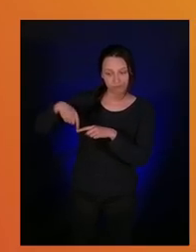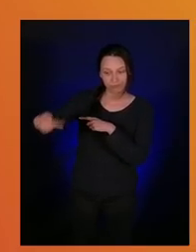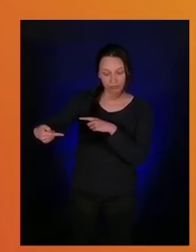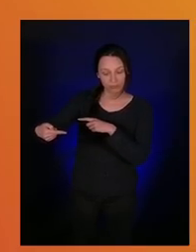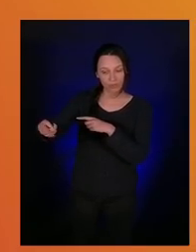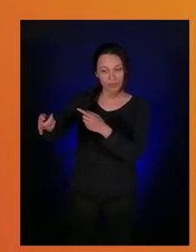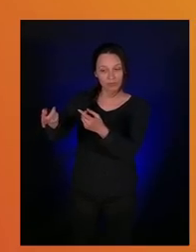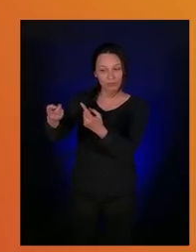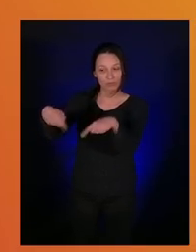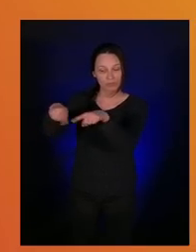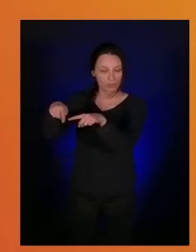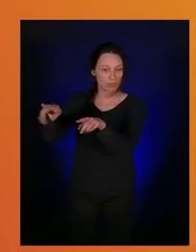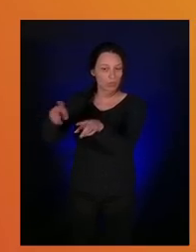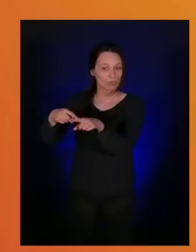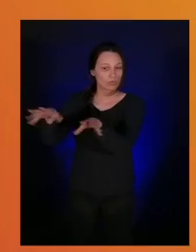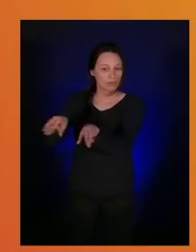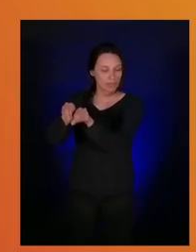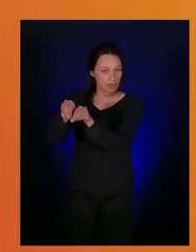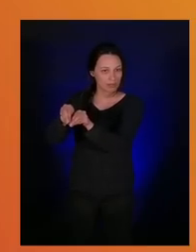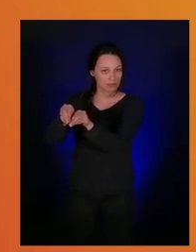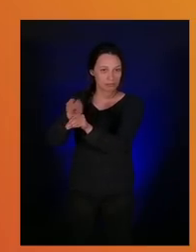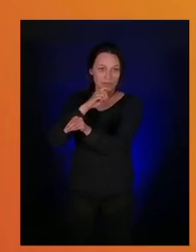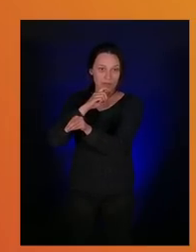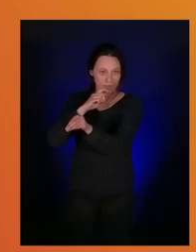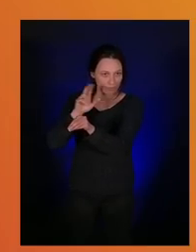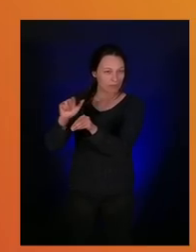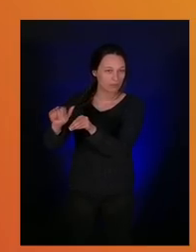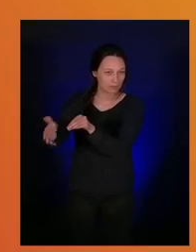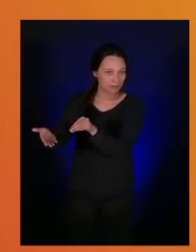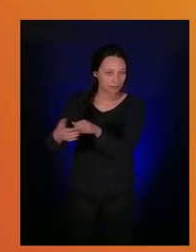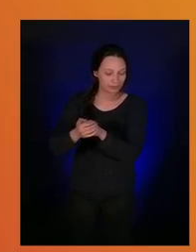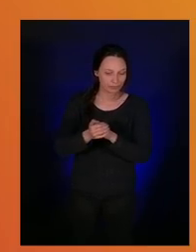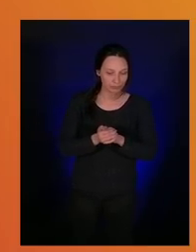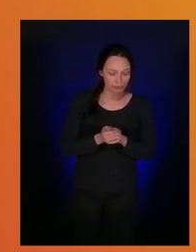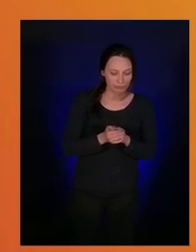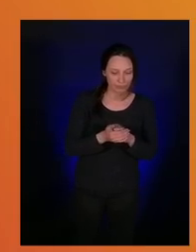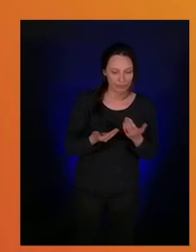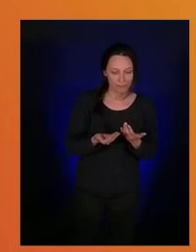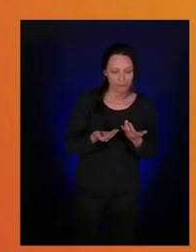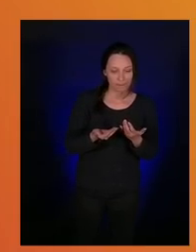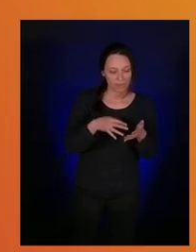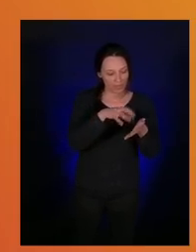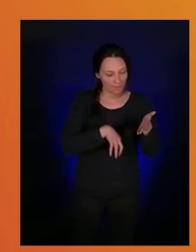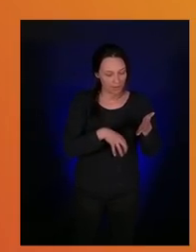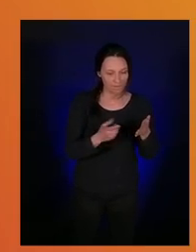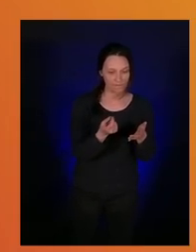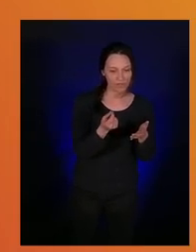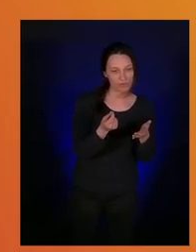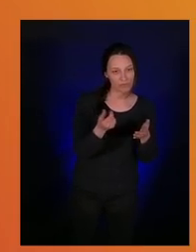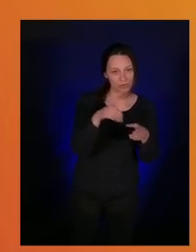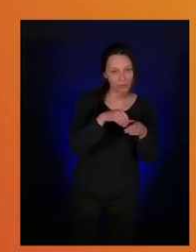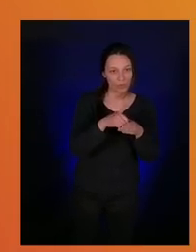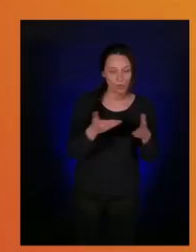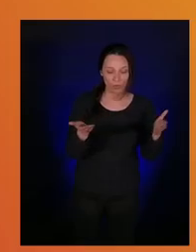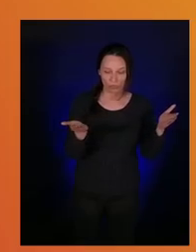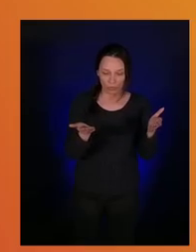confédérale. Le rapport financier couvre le périmètre comptable de notre organisation qui est composé par les entités dont